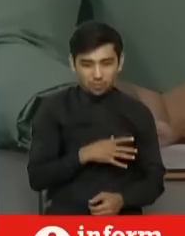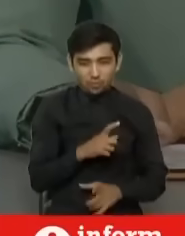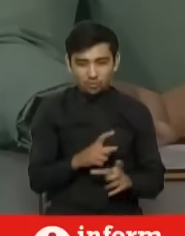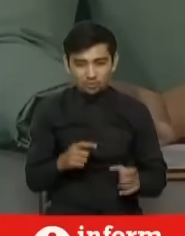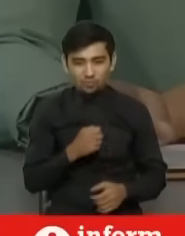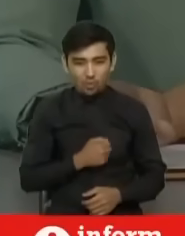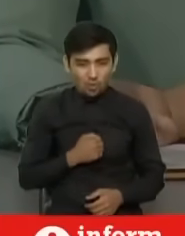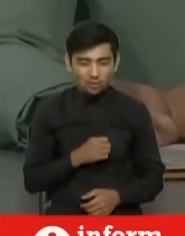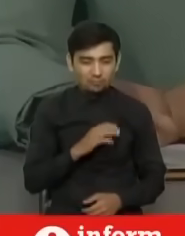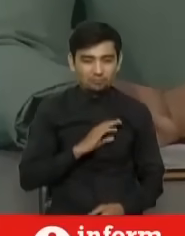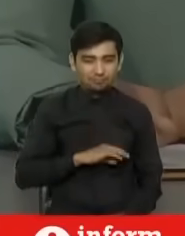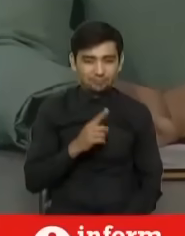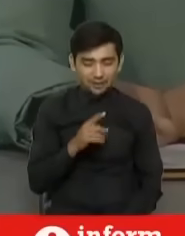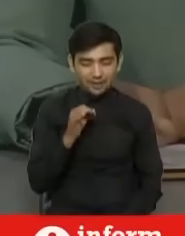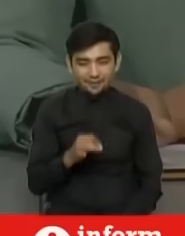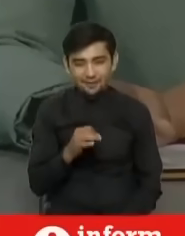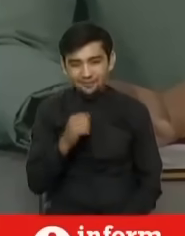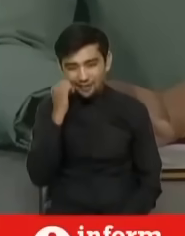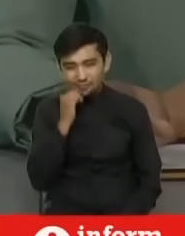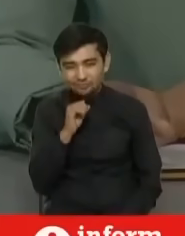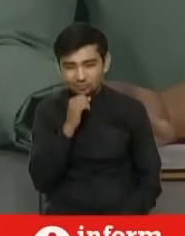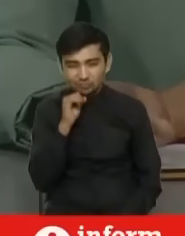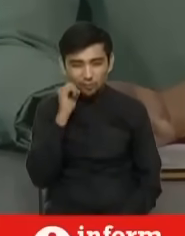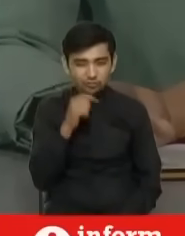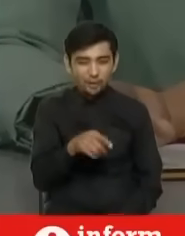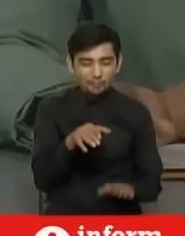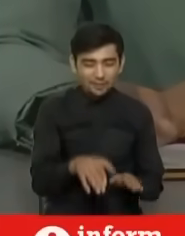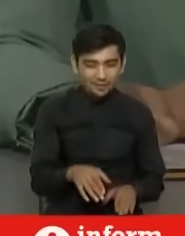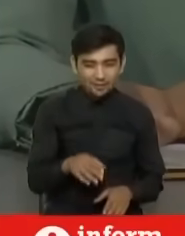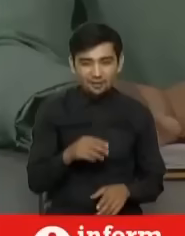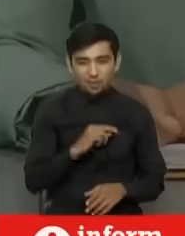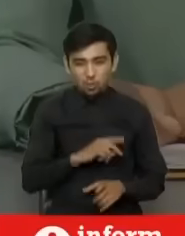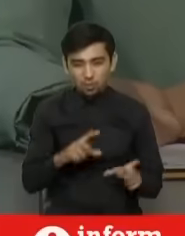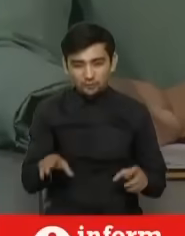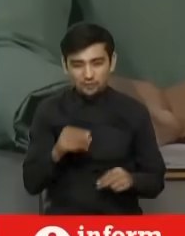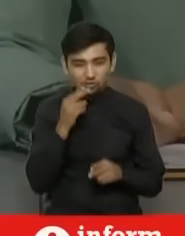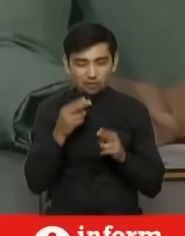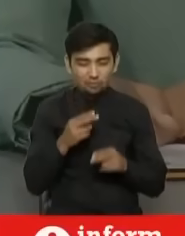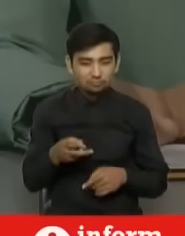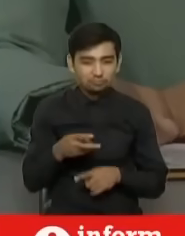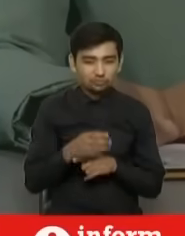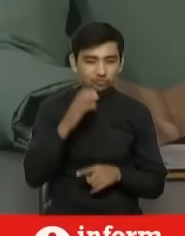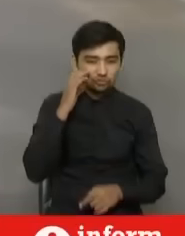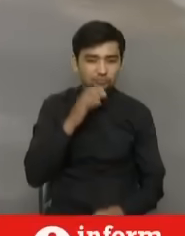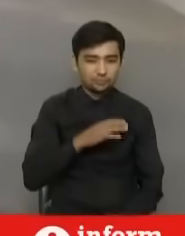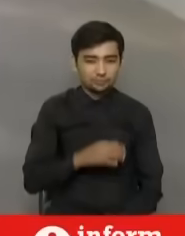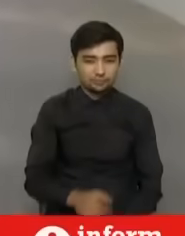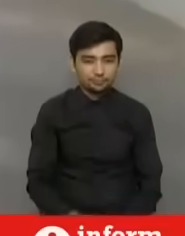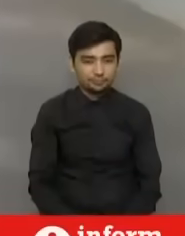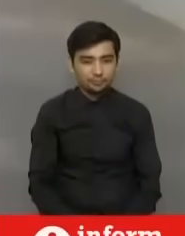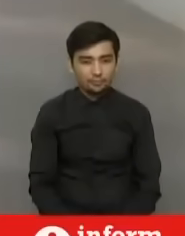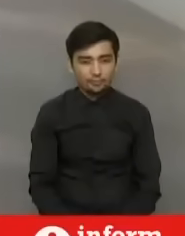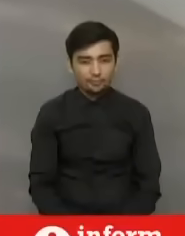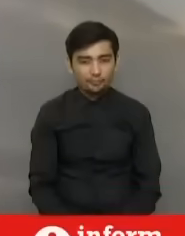деп күйінеді. Қарттар үйіндегі қызметкерлердің жанайқайын әріптесім Бауыржан Жақсымбет тыңдап келді. Сосын